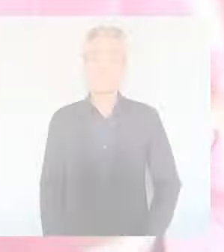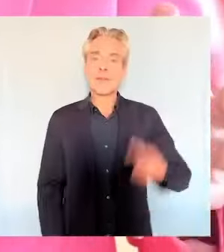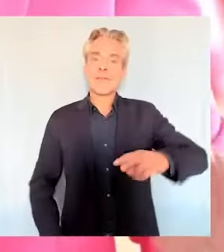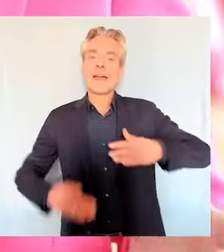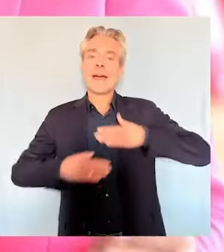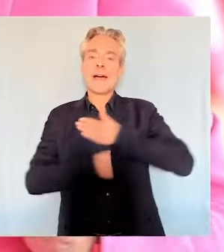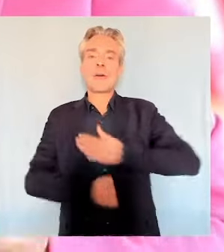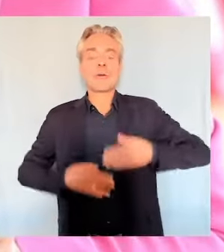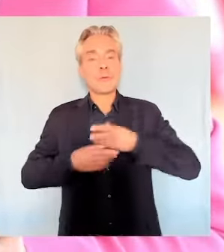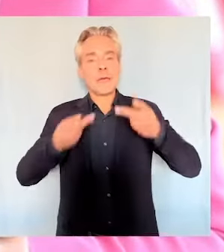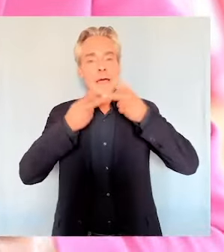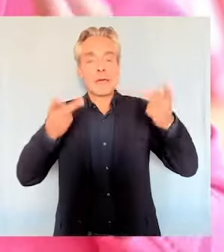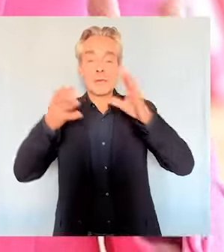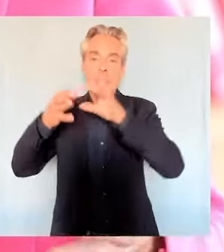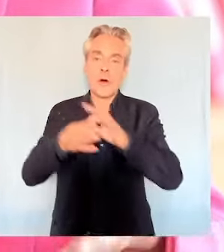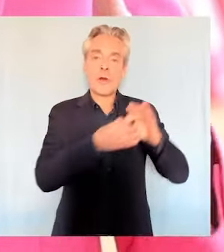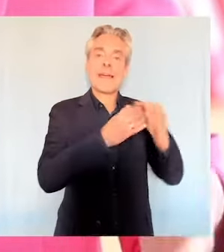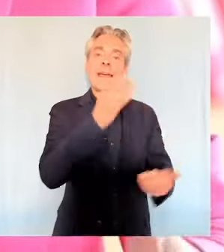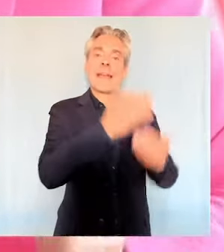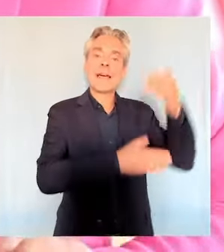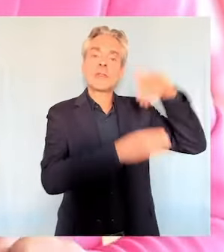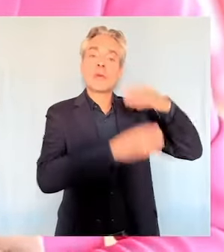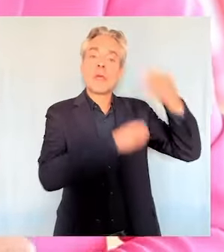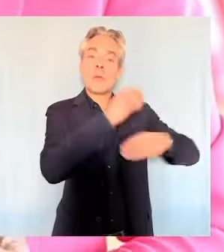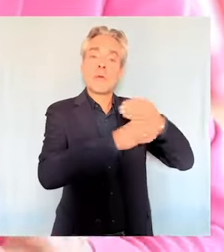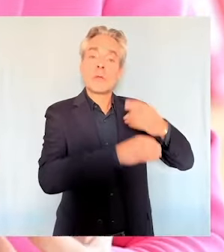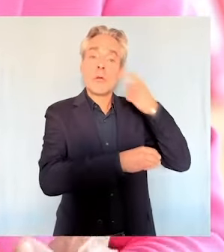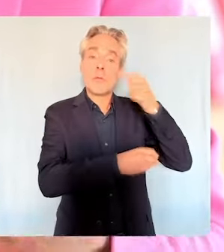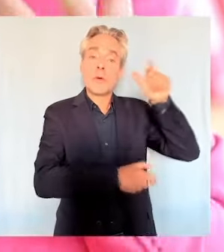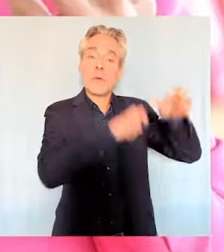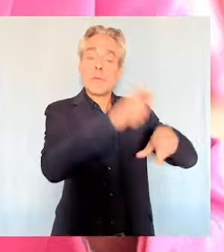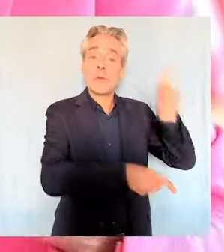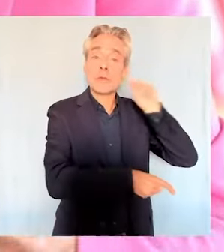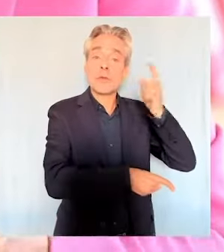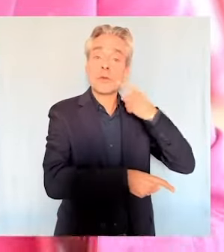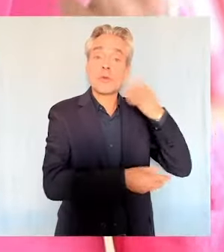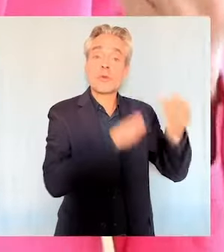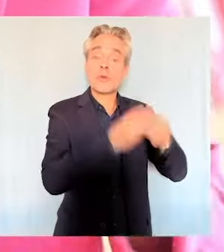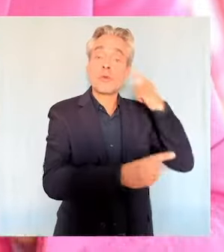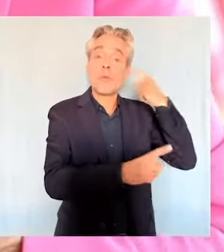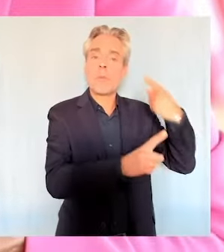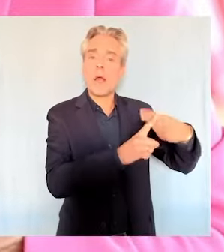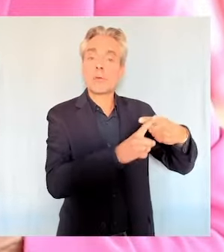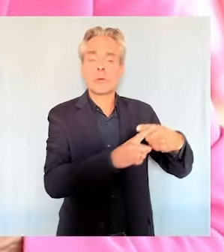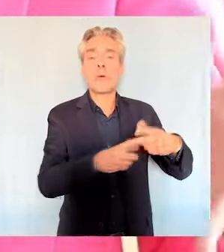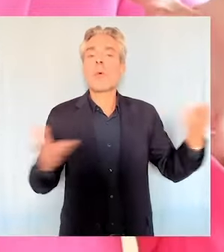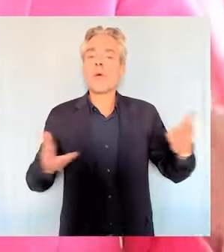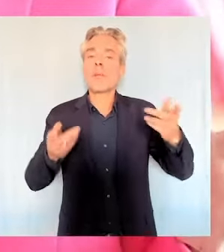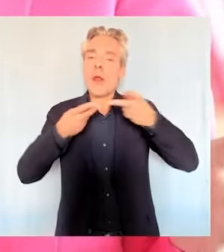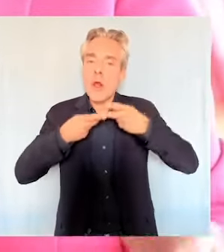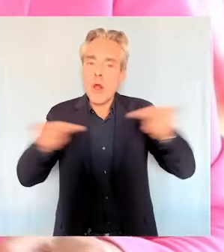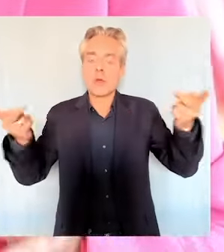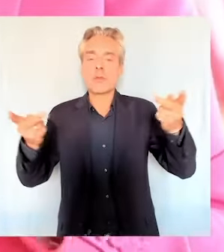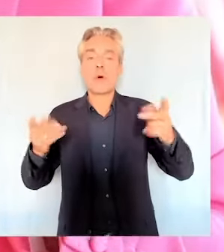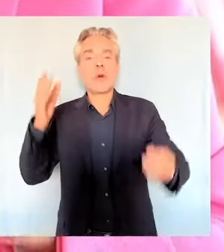Je suis très heureuse de vous annoncer, à l'occasion de cette journée mondiale dédiée à nos compatriotes sourds et malentendants, le